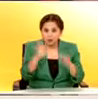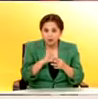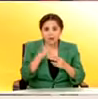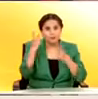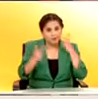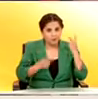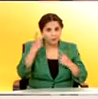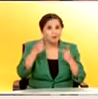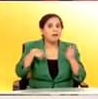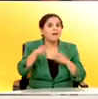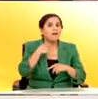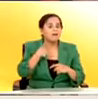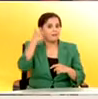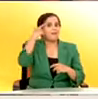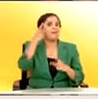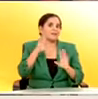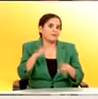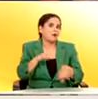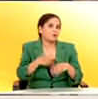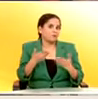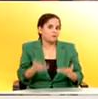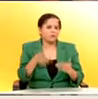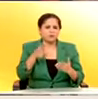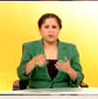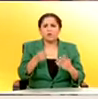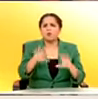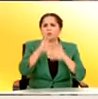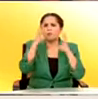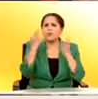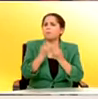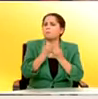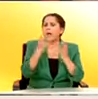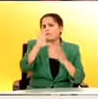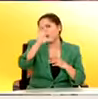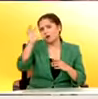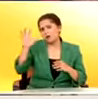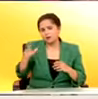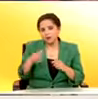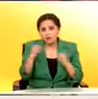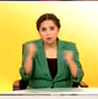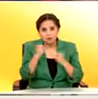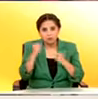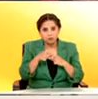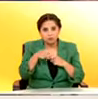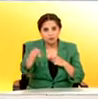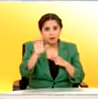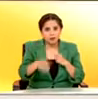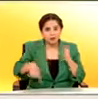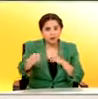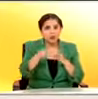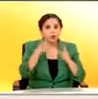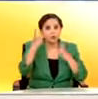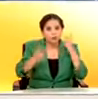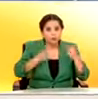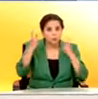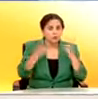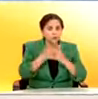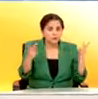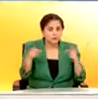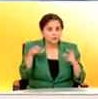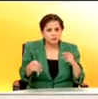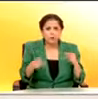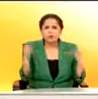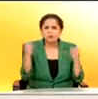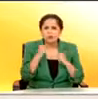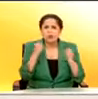टूरिज्म का भी समय आ गया है। दुनिया के कई देशों ने सर्दियों में होने वाले टूरिज्म को,